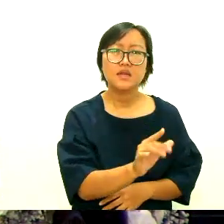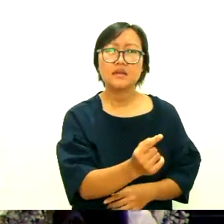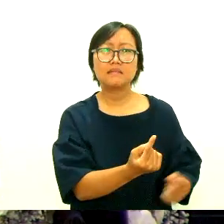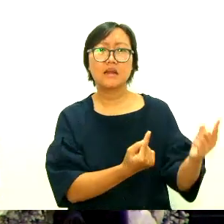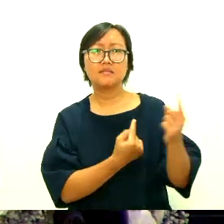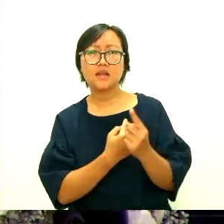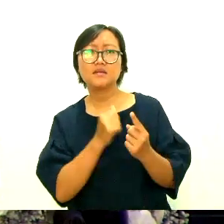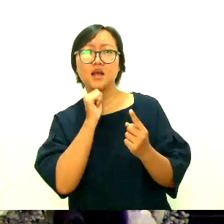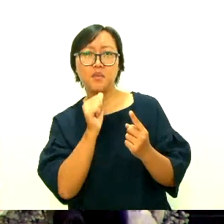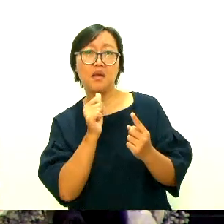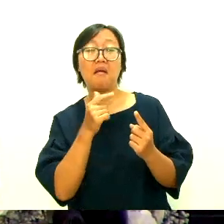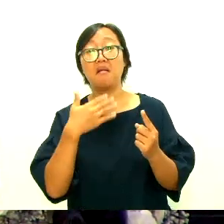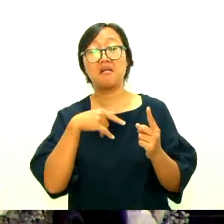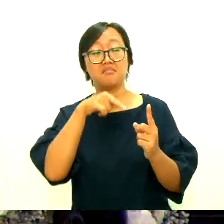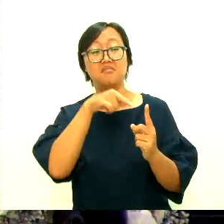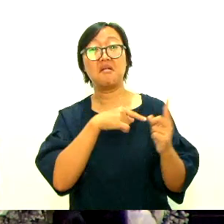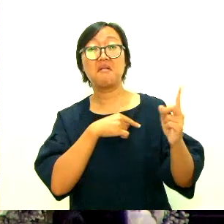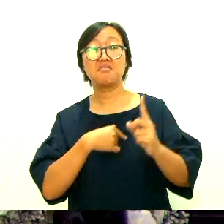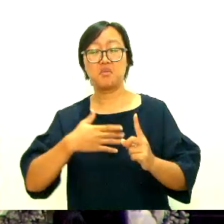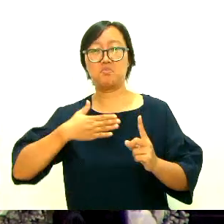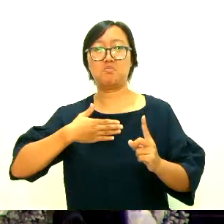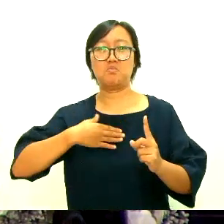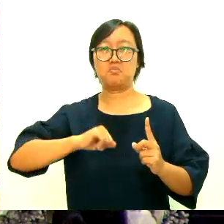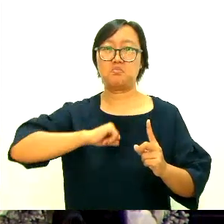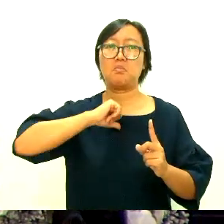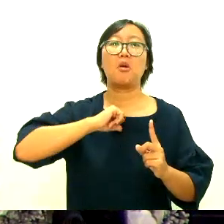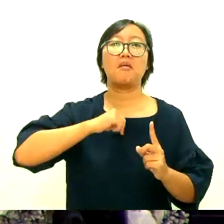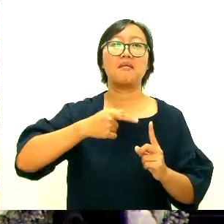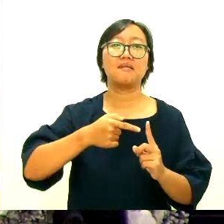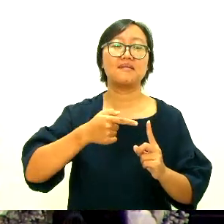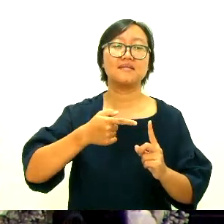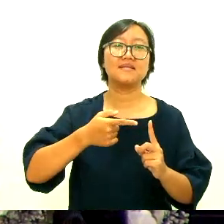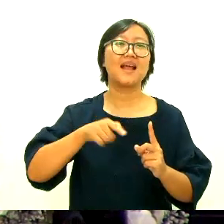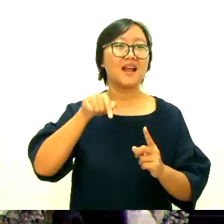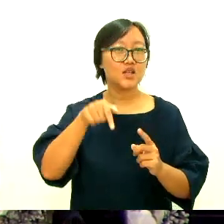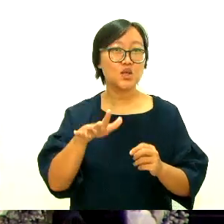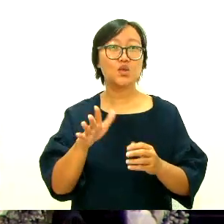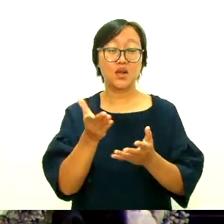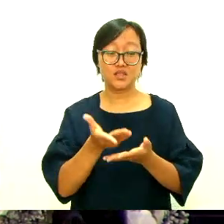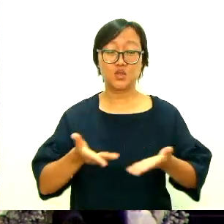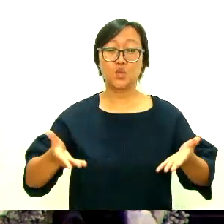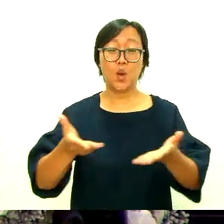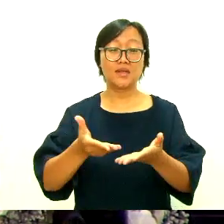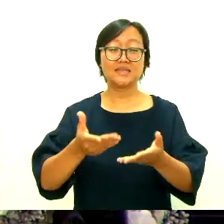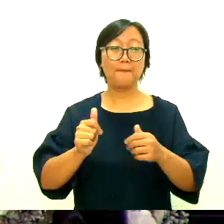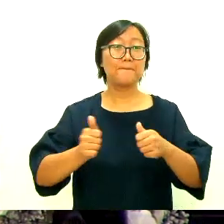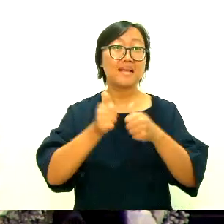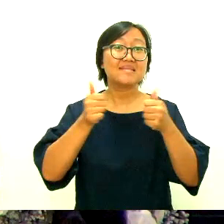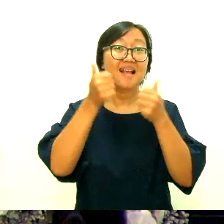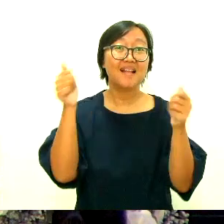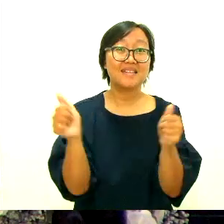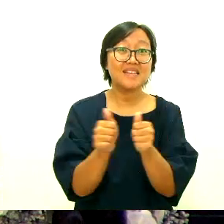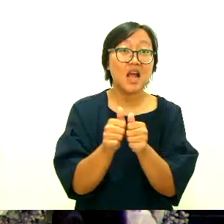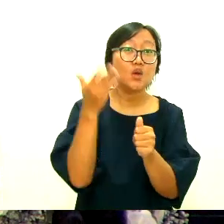datang itu membanggakan kehormatan naik itulah suasana pesta perkawinan pada zaman Yesus